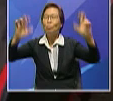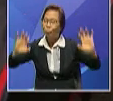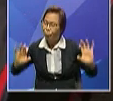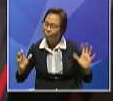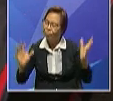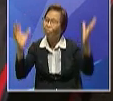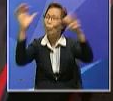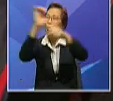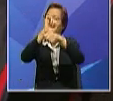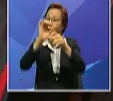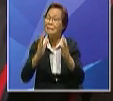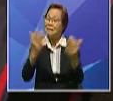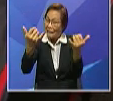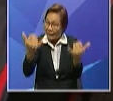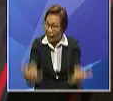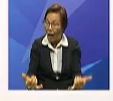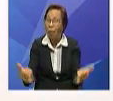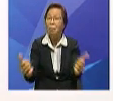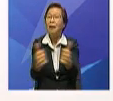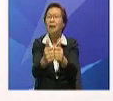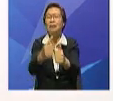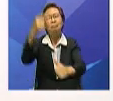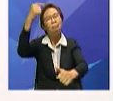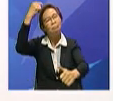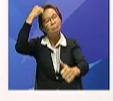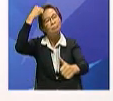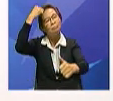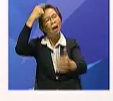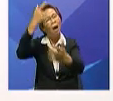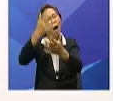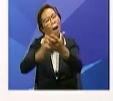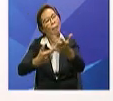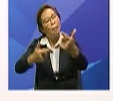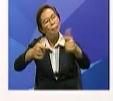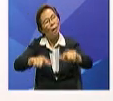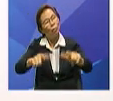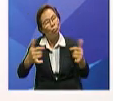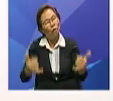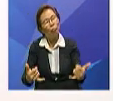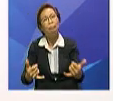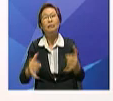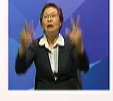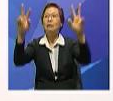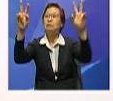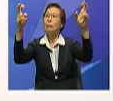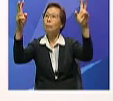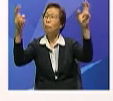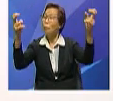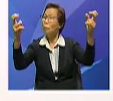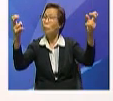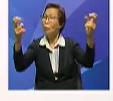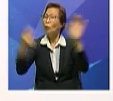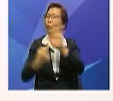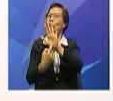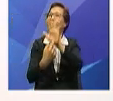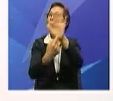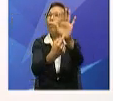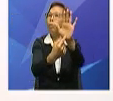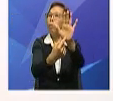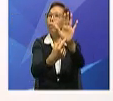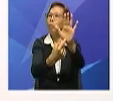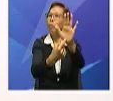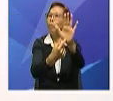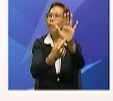samudra di pekerja pada kali ini dengan mengambil serius masuk tema ini merupakan representasi kepada